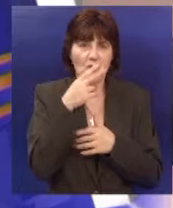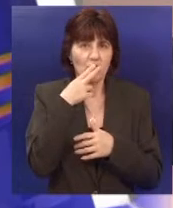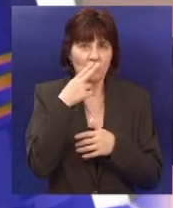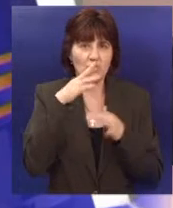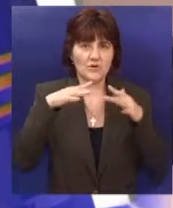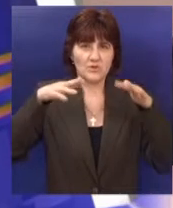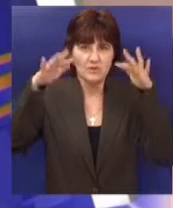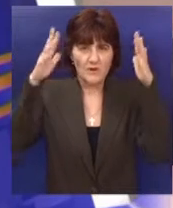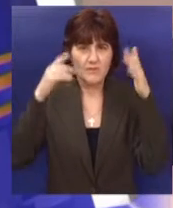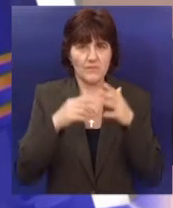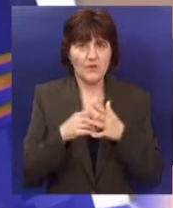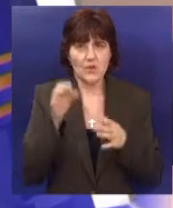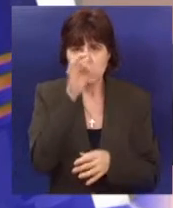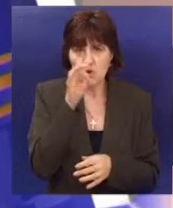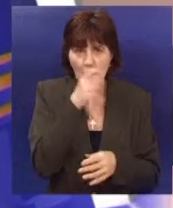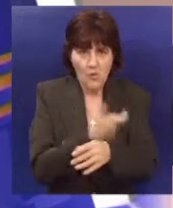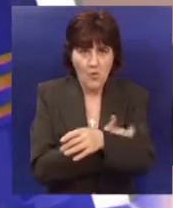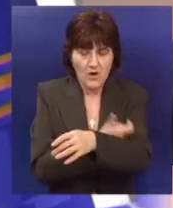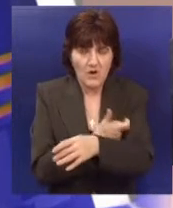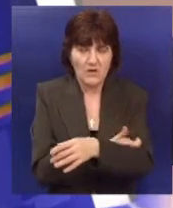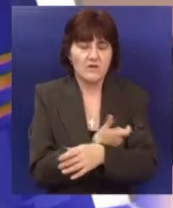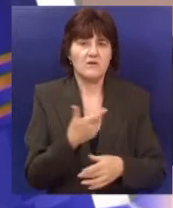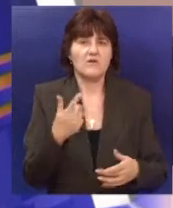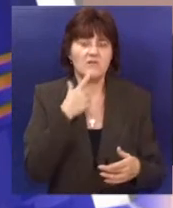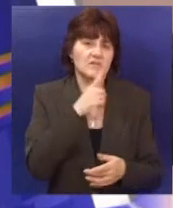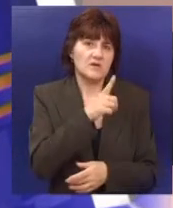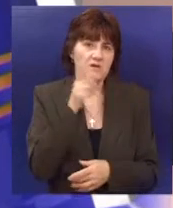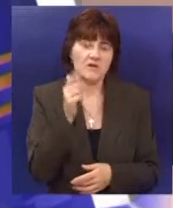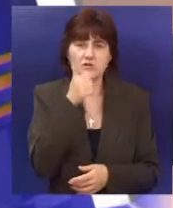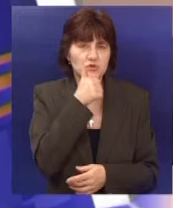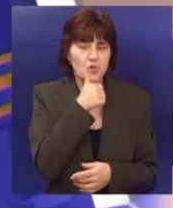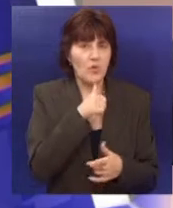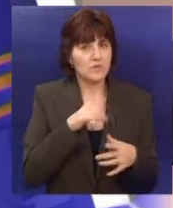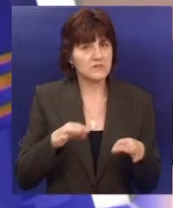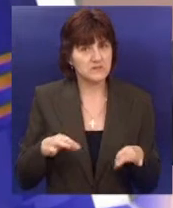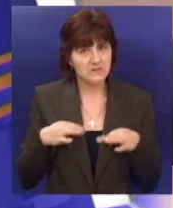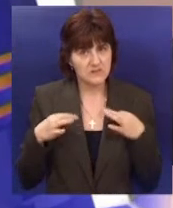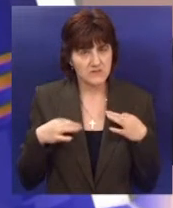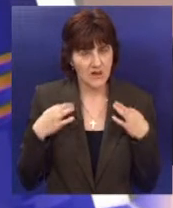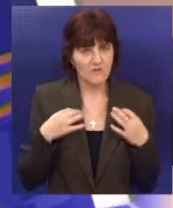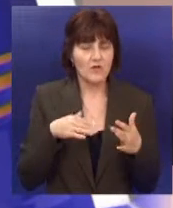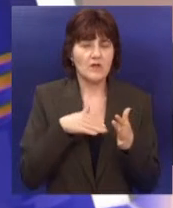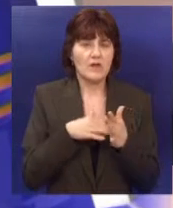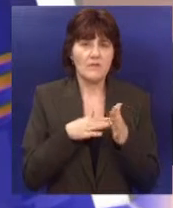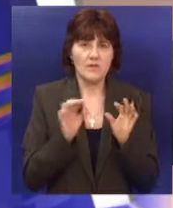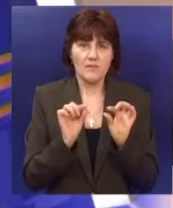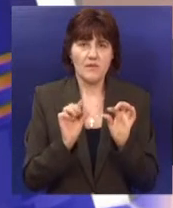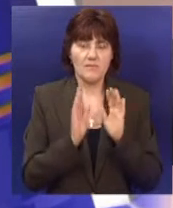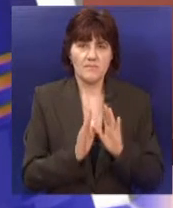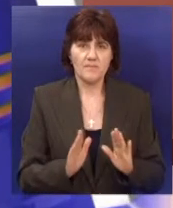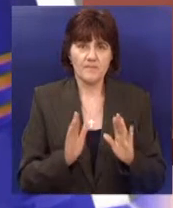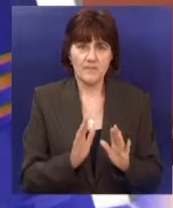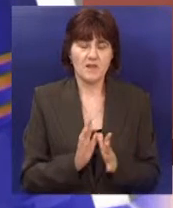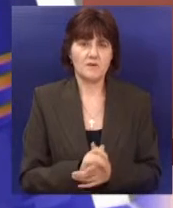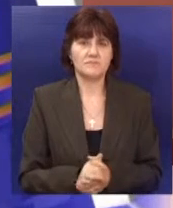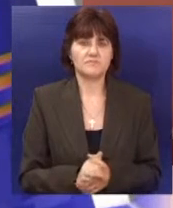alkohol, duvanski dim, drogu, a ono što je zdravo i korisno predlažemo da se umereno